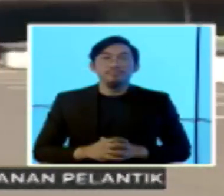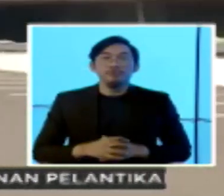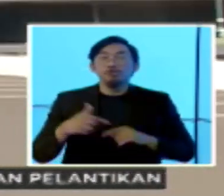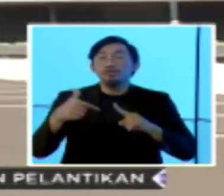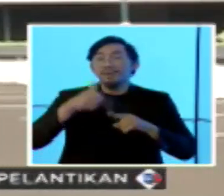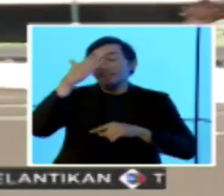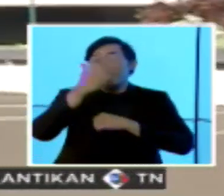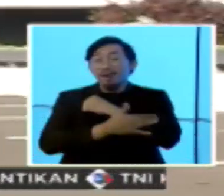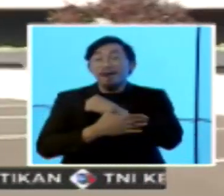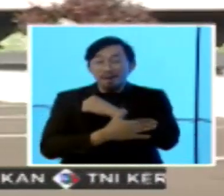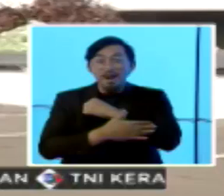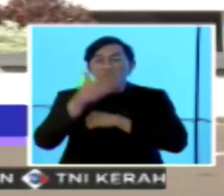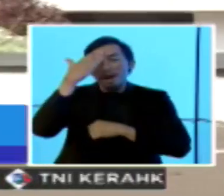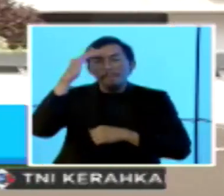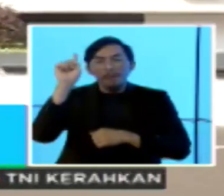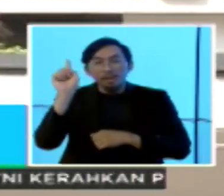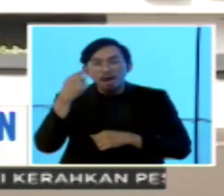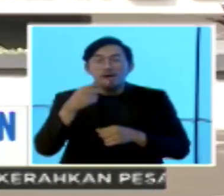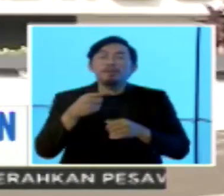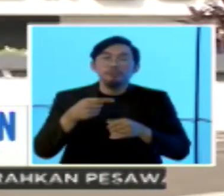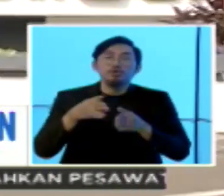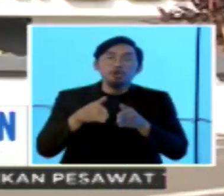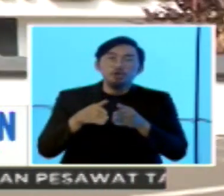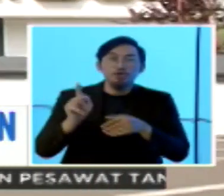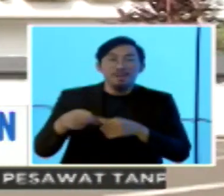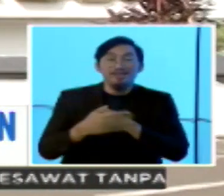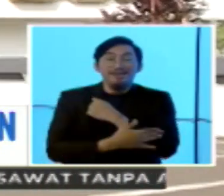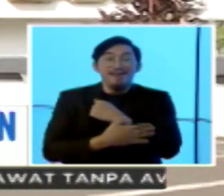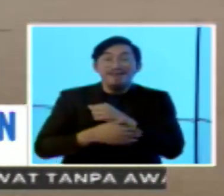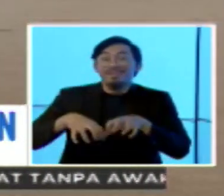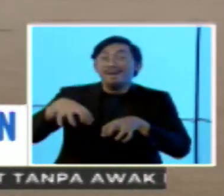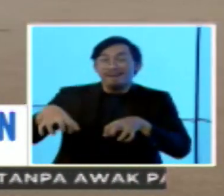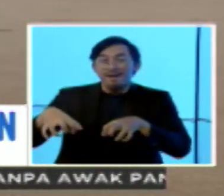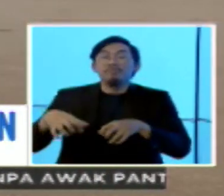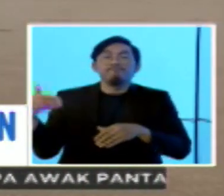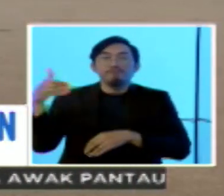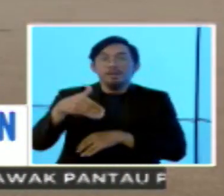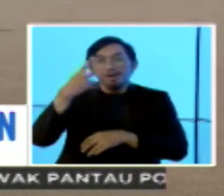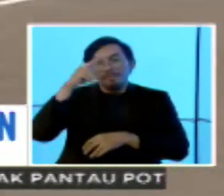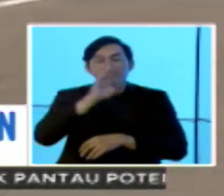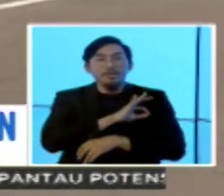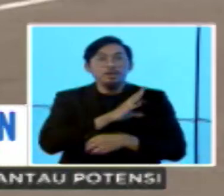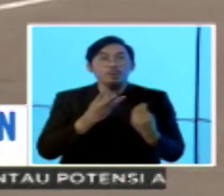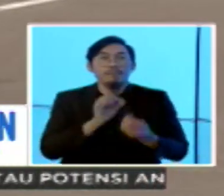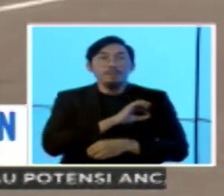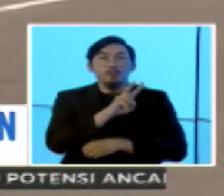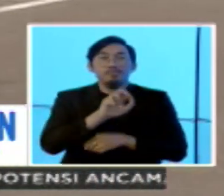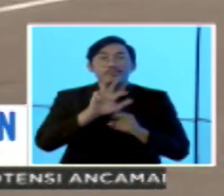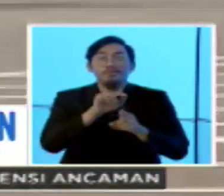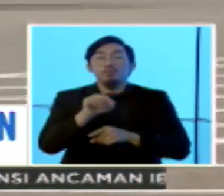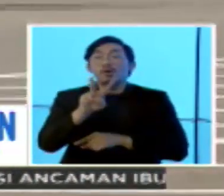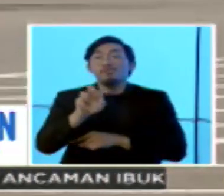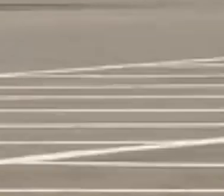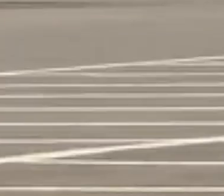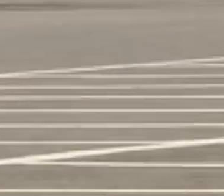...17 kepala negara, kepala pemerintahan, dan utusan khusus dari negara tetangga dijadwalkan menghadiri pelantikan Presiden dan Wakil Presiden periode